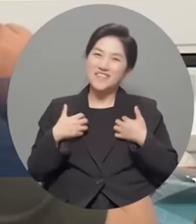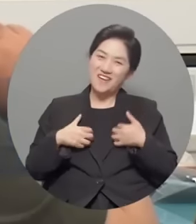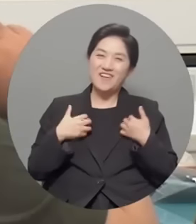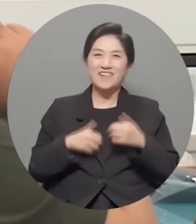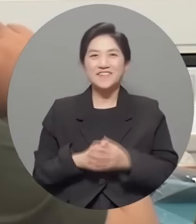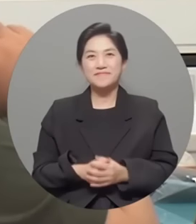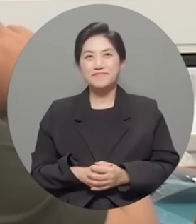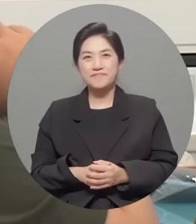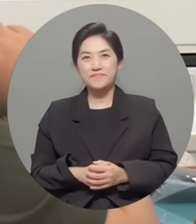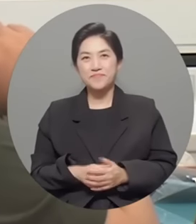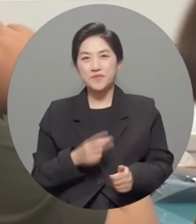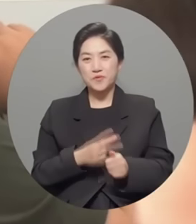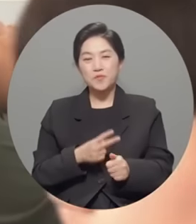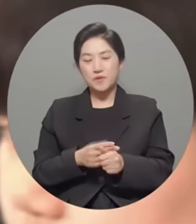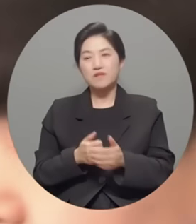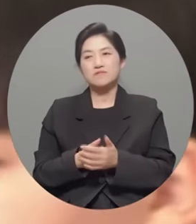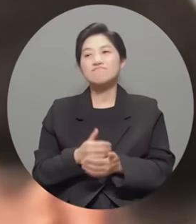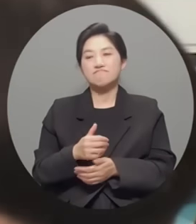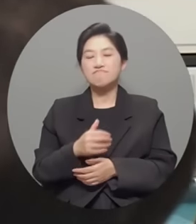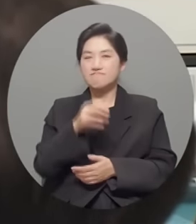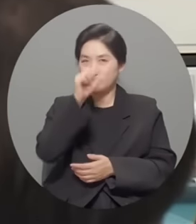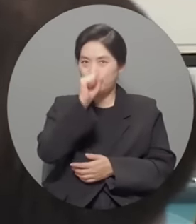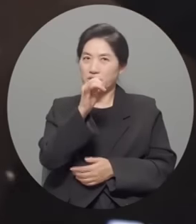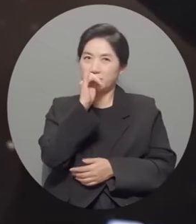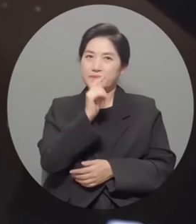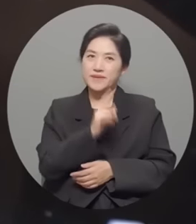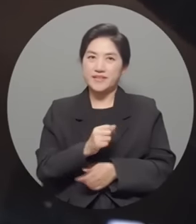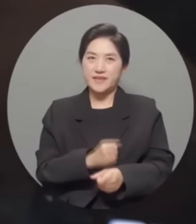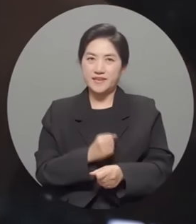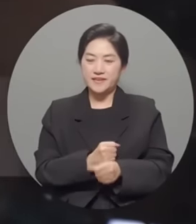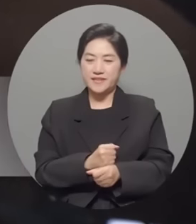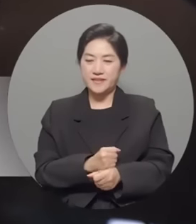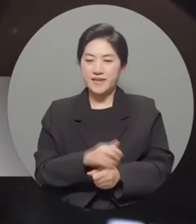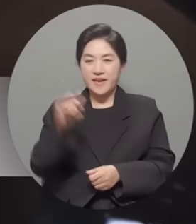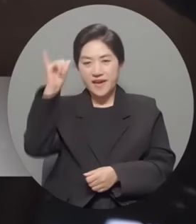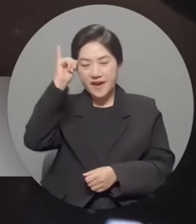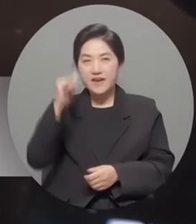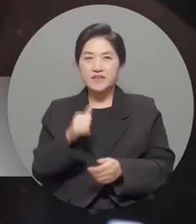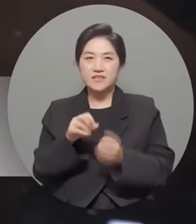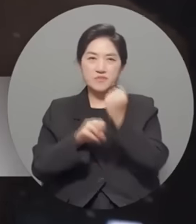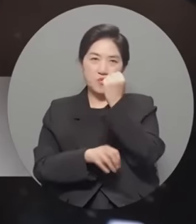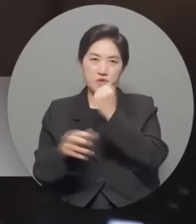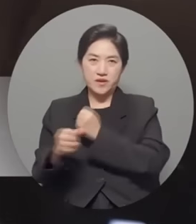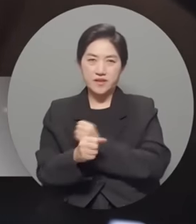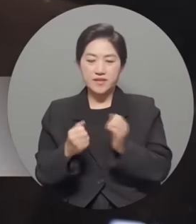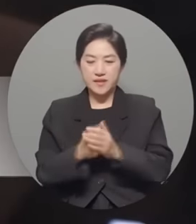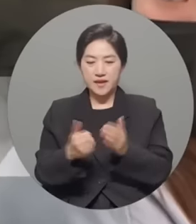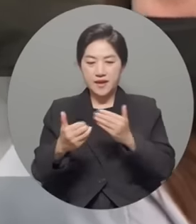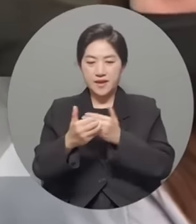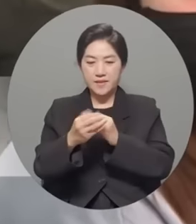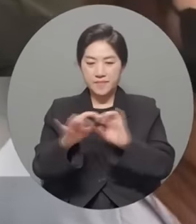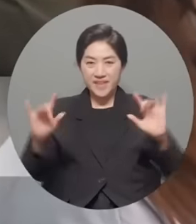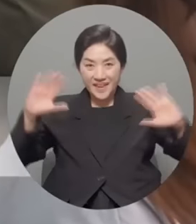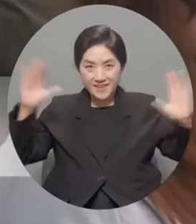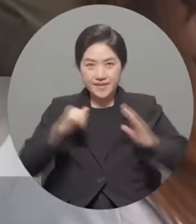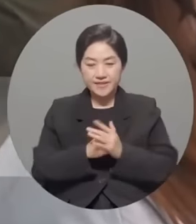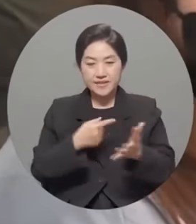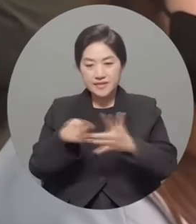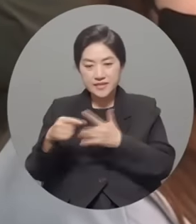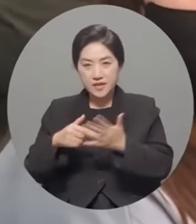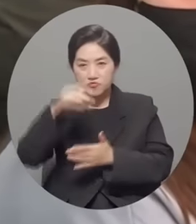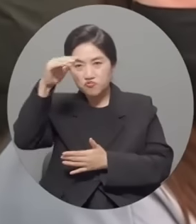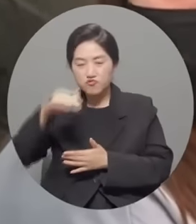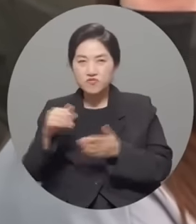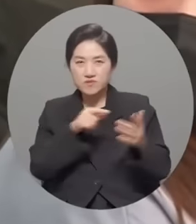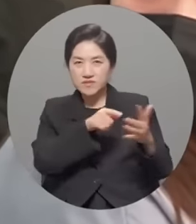재밌어가지고. 교사들도 장점이 있다고 평가합니다. AI 디지털 기반으로 모든 반 아이들의 이해도를 일일이 확인할 수